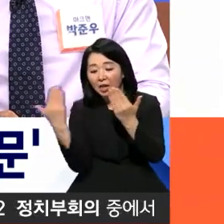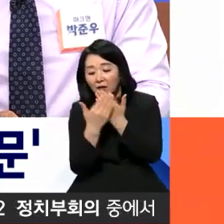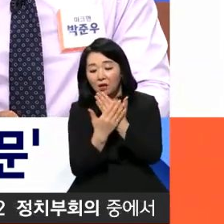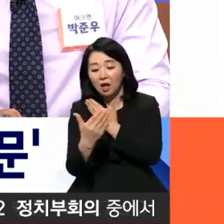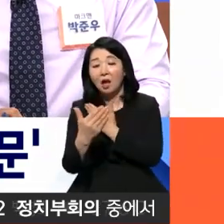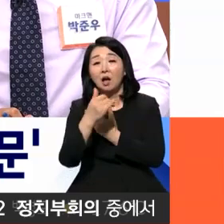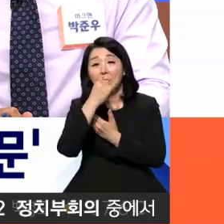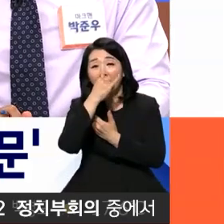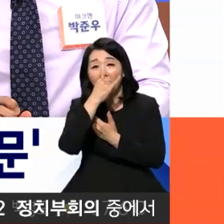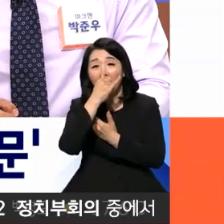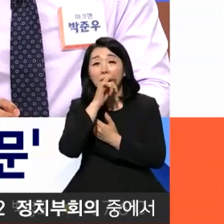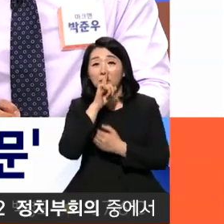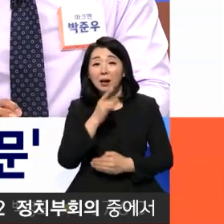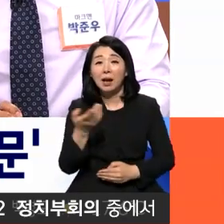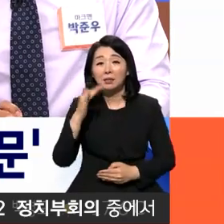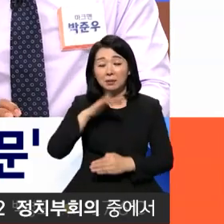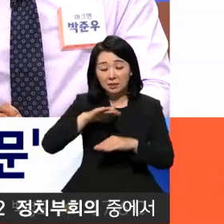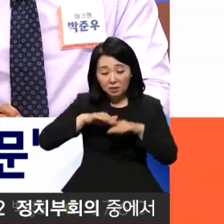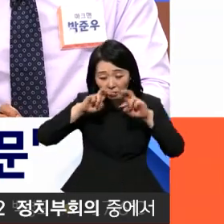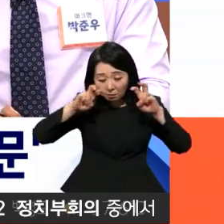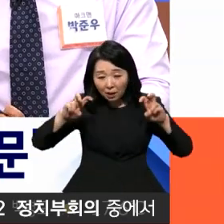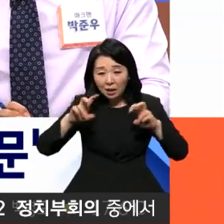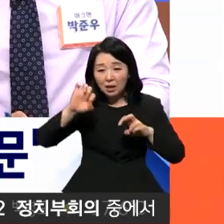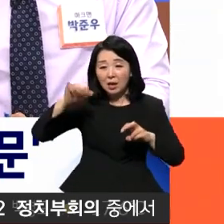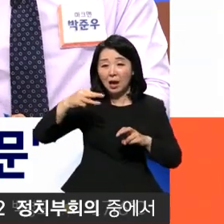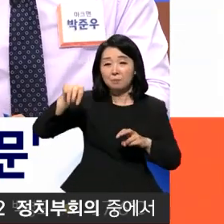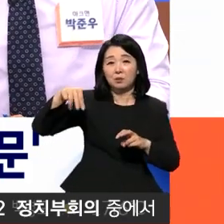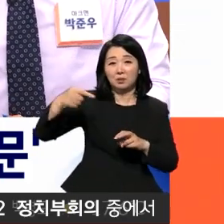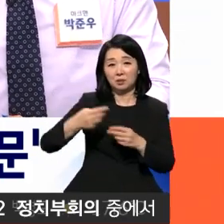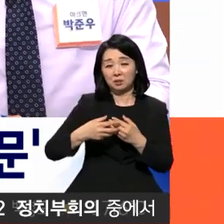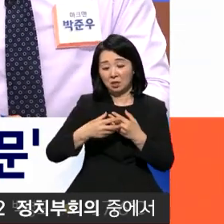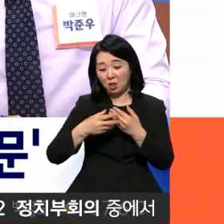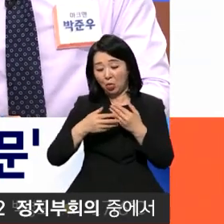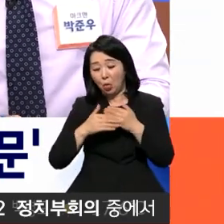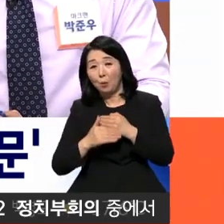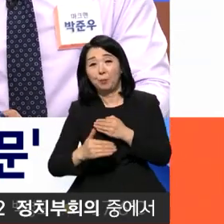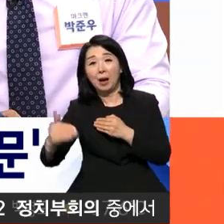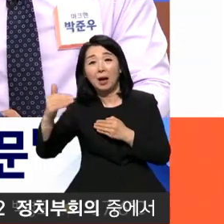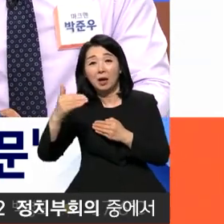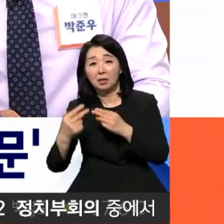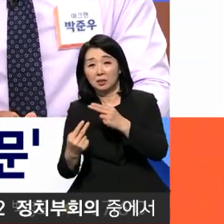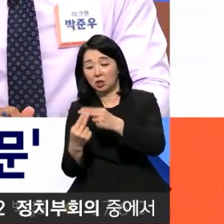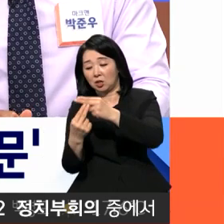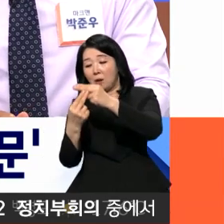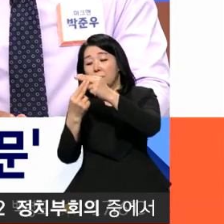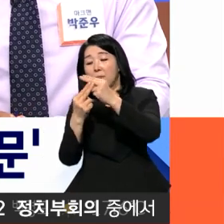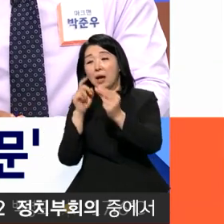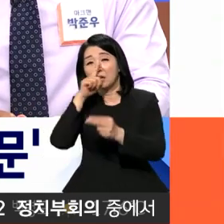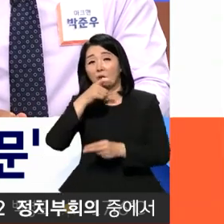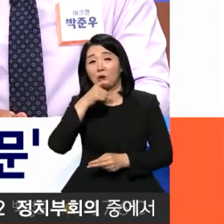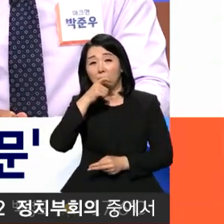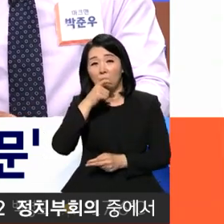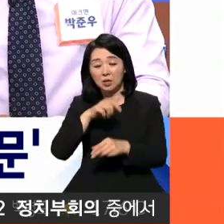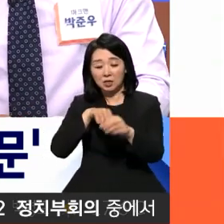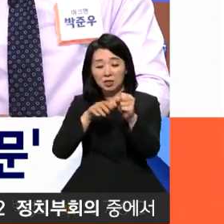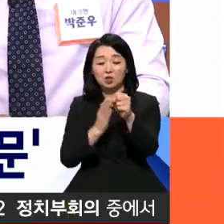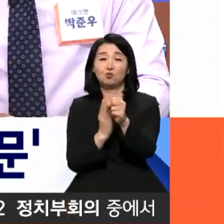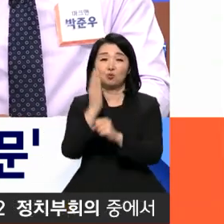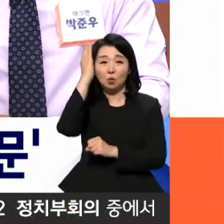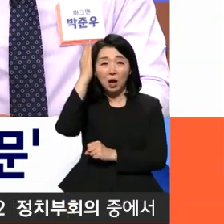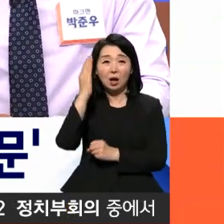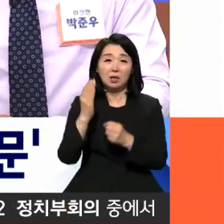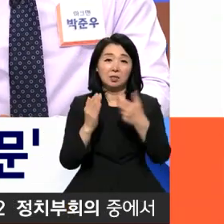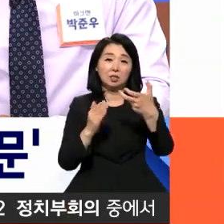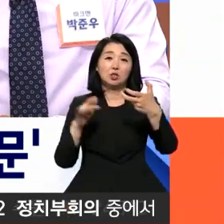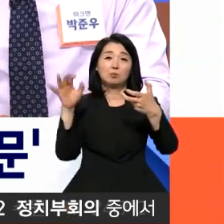물질을 거른다. 하지만 이 실제로 알프스를 거쳐서 저장 용기에 담긴 오염수의 70%는 기준을 초과하는 방사능을 띠고